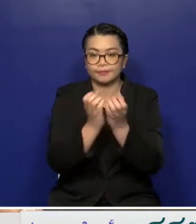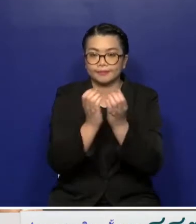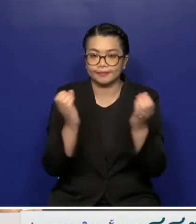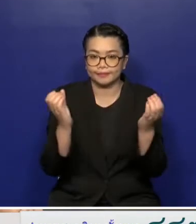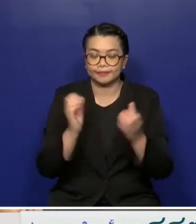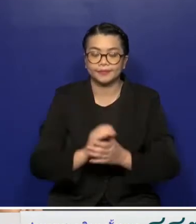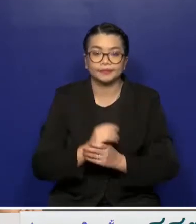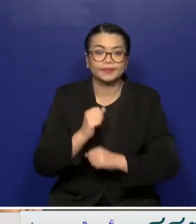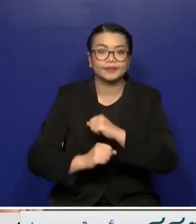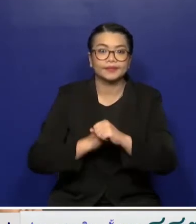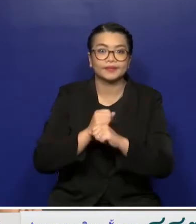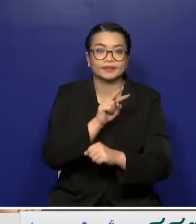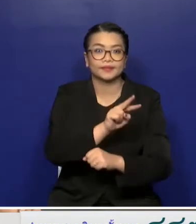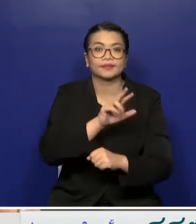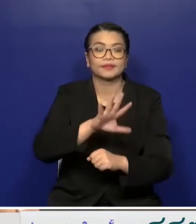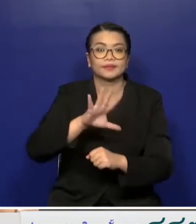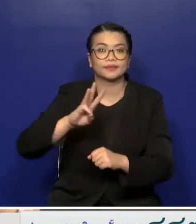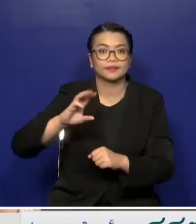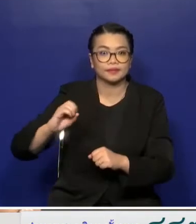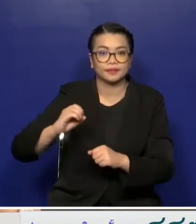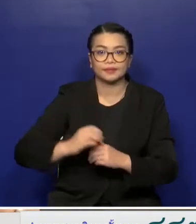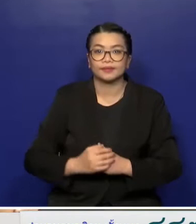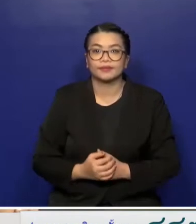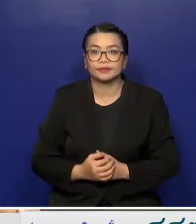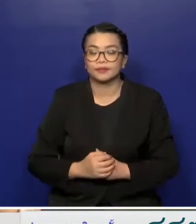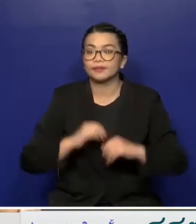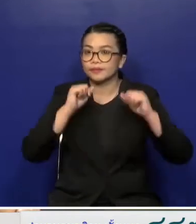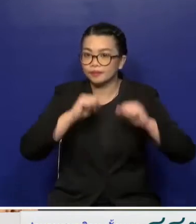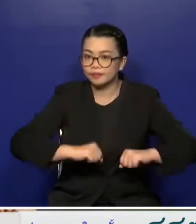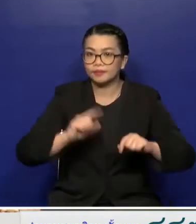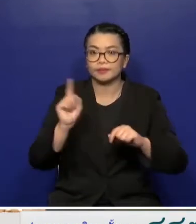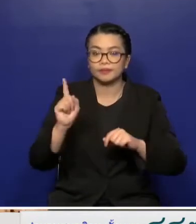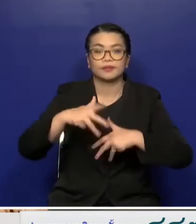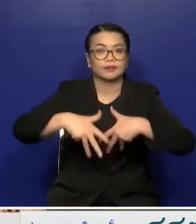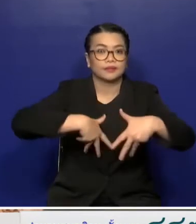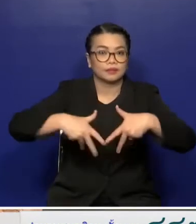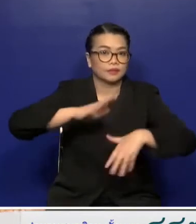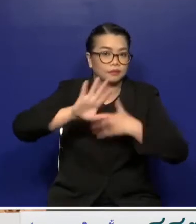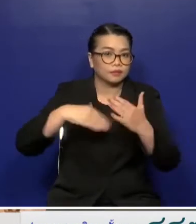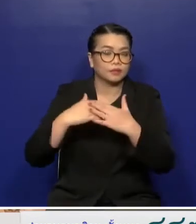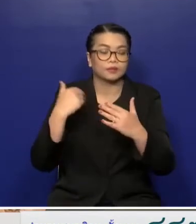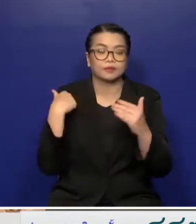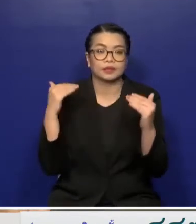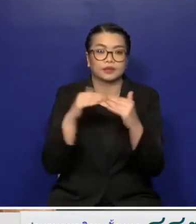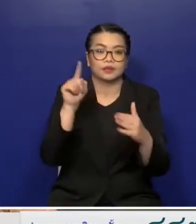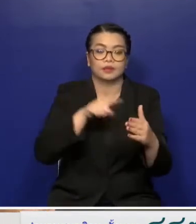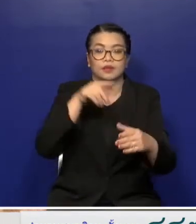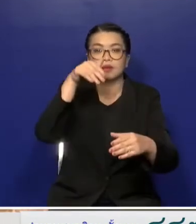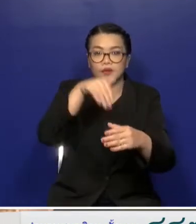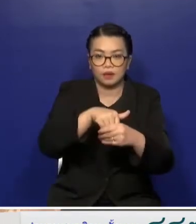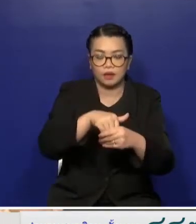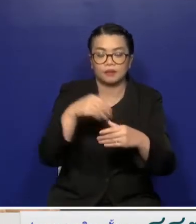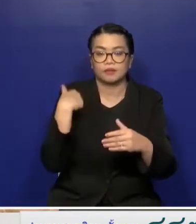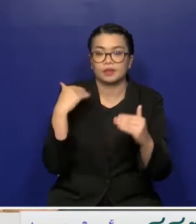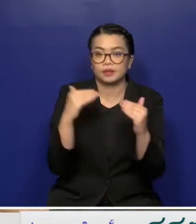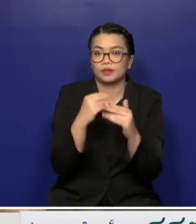พุทธศักราช2560ได้มีบทบัญญัติไว้ให้ประชาชนผู้มีสิทธิเลือกตั้งในองค์กรปกครอง